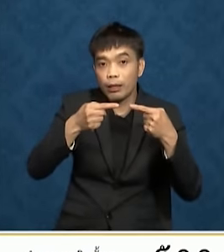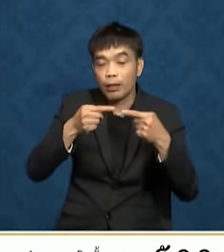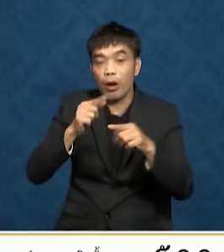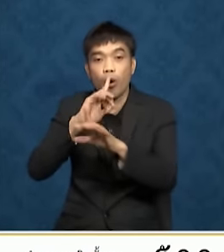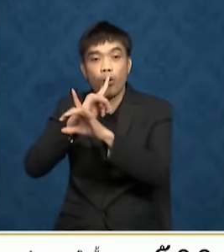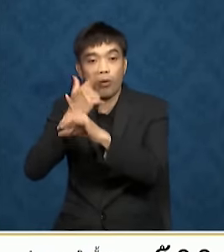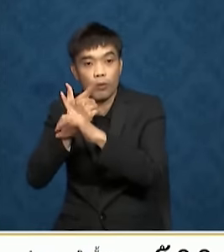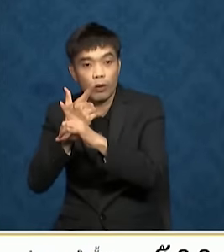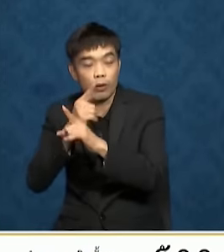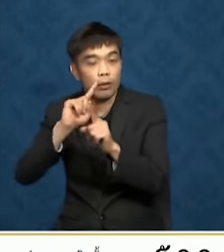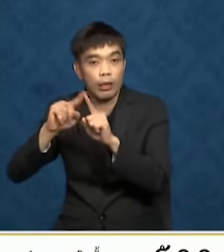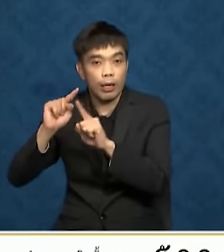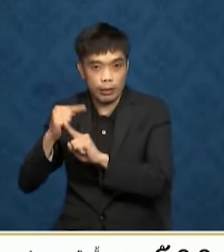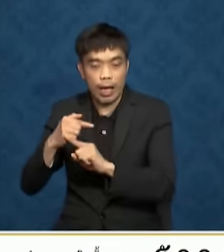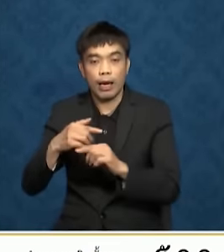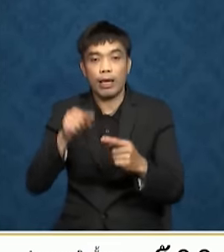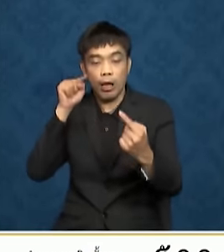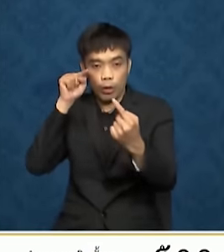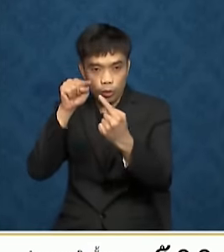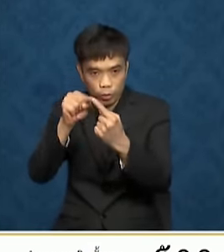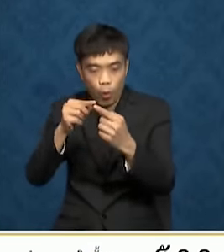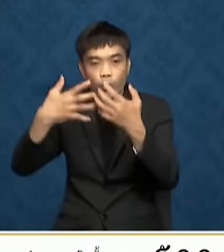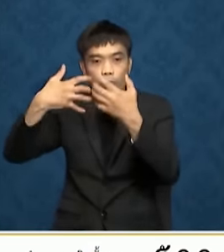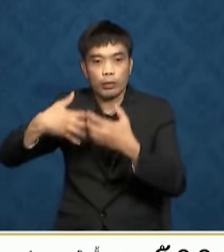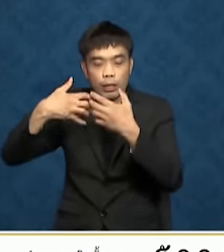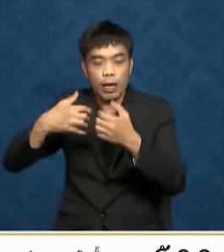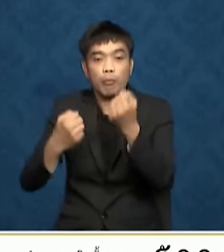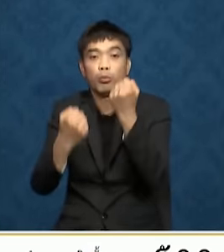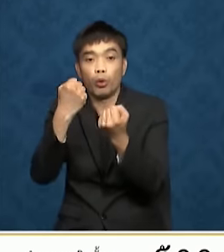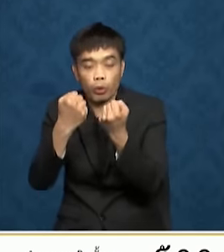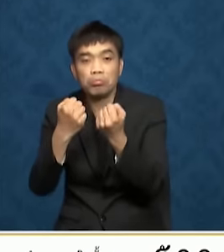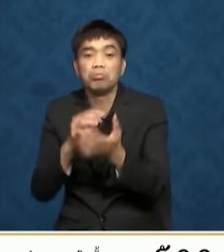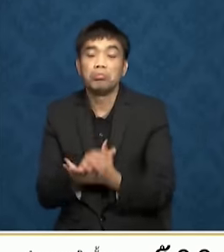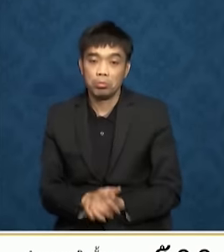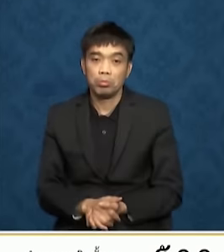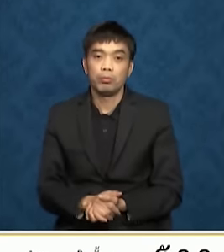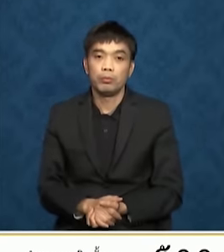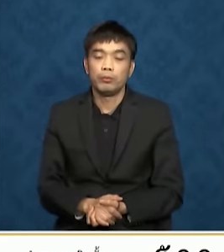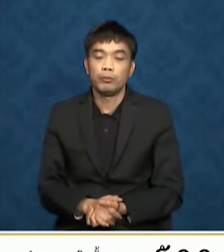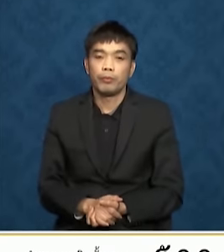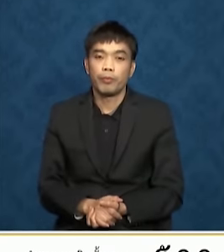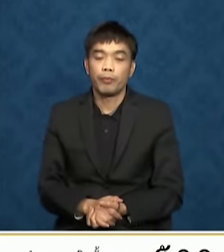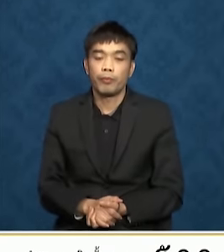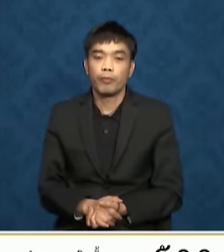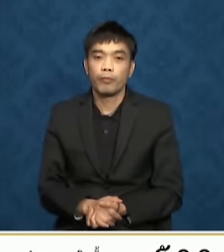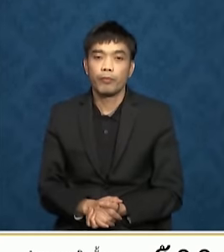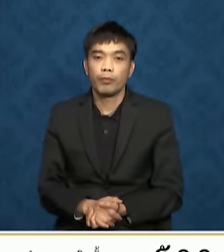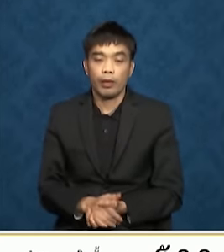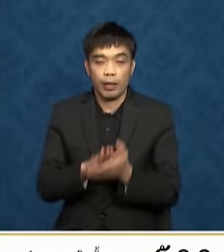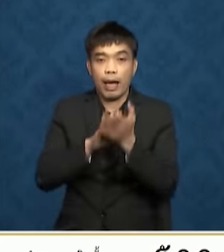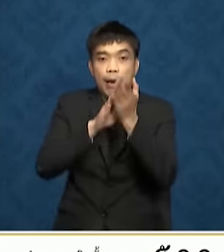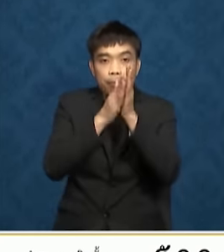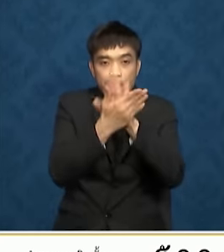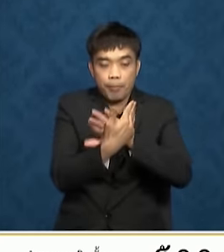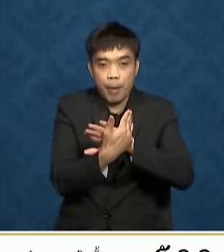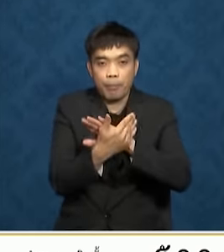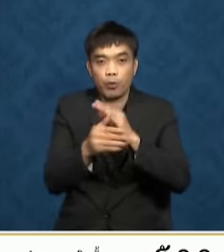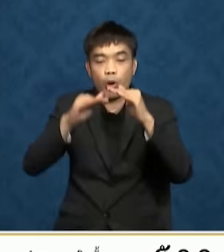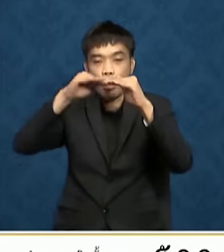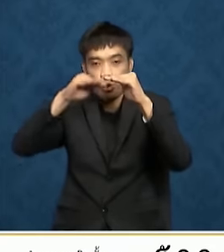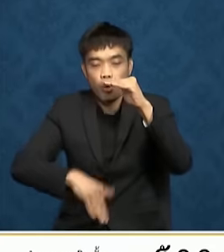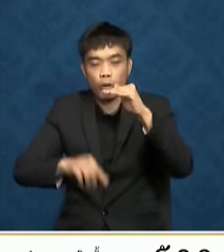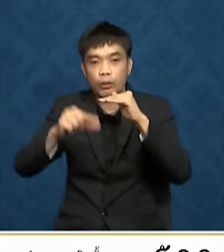นี่มันตรงกับอุตสาหกรรมยานยนต์อุตสาหกรรมอิเล็กทรอนิกส์ทั้งนั้นนะครับเรื่องเกี่ยวกับการปรับตัวลงของ GDPลงอยู่ที่